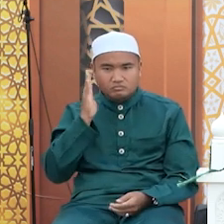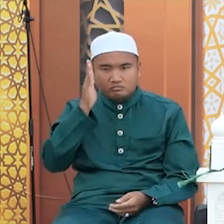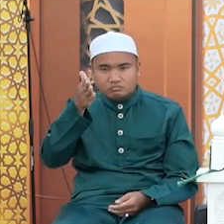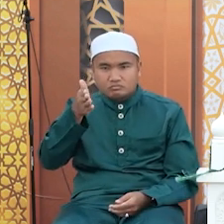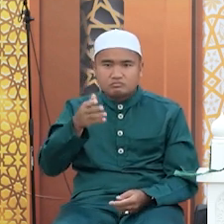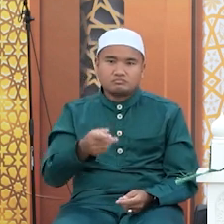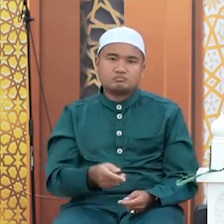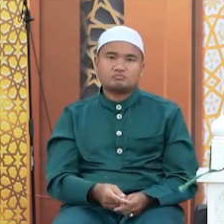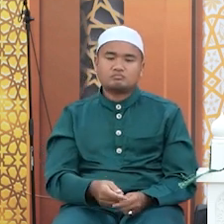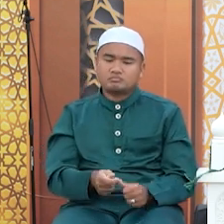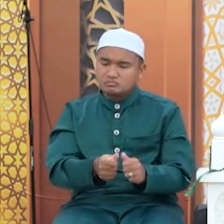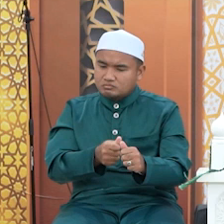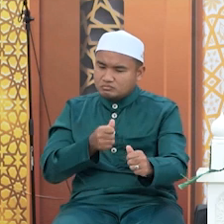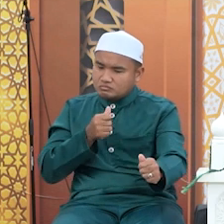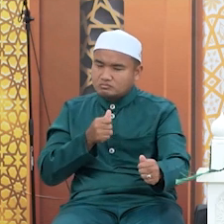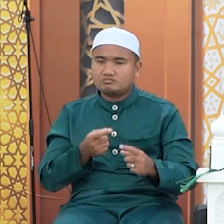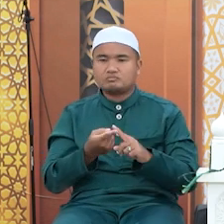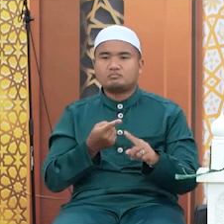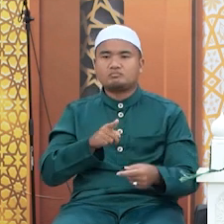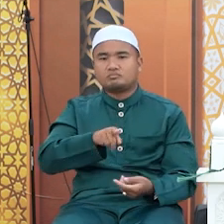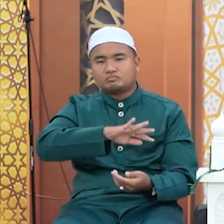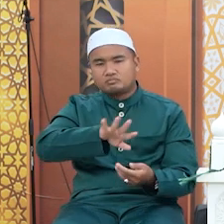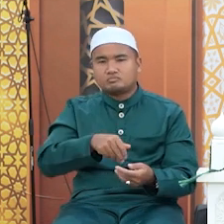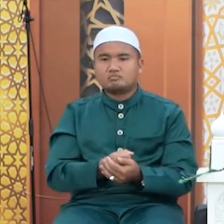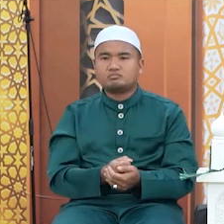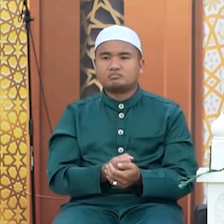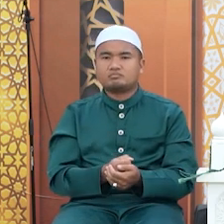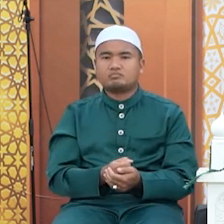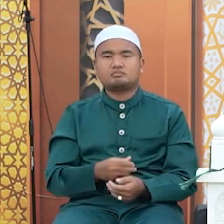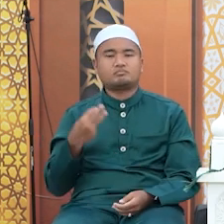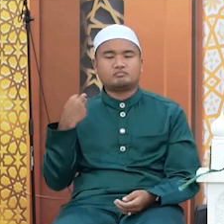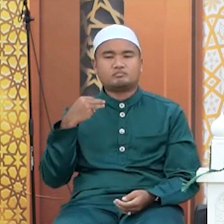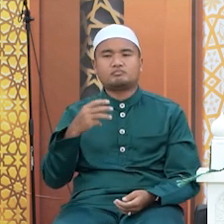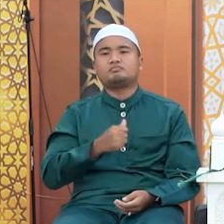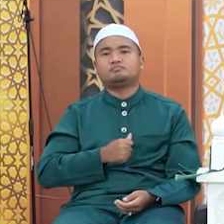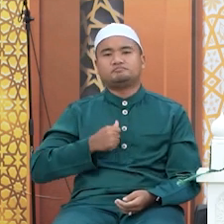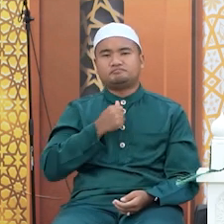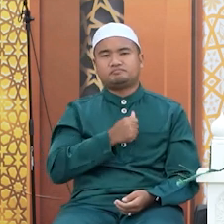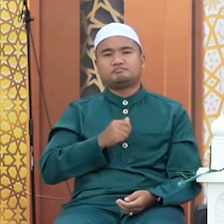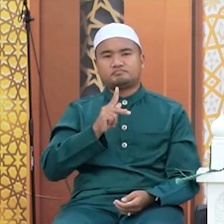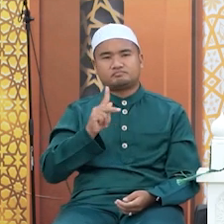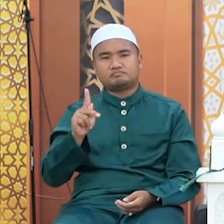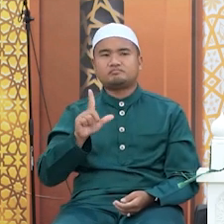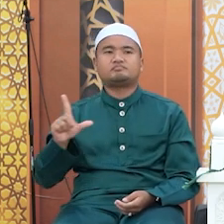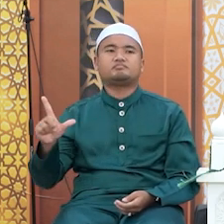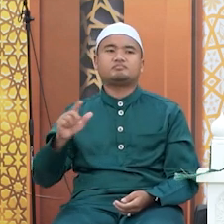ampunkanlah, berilah keampunan kepada mereka, ihsankan kepada mereka.